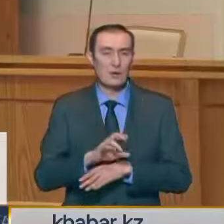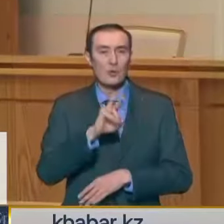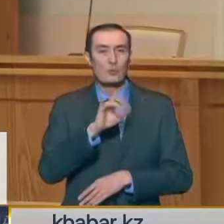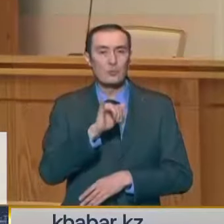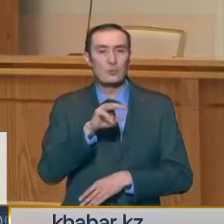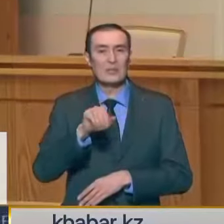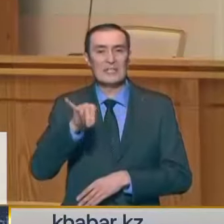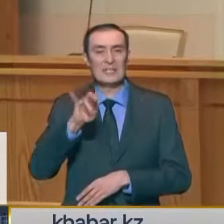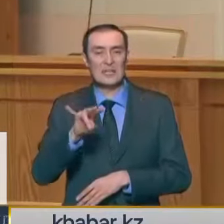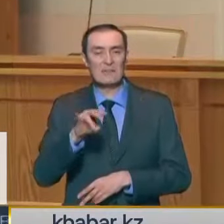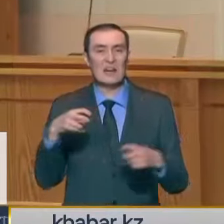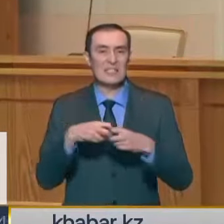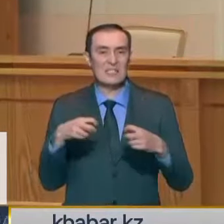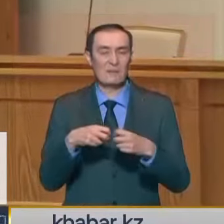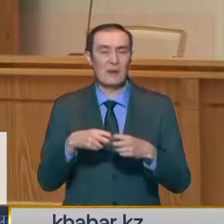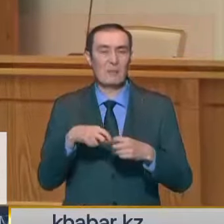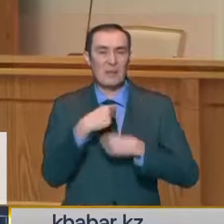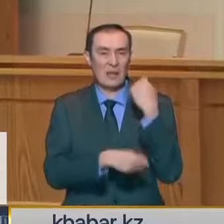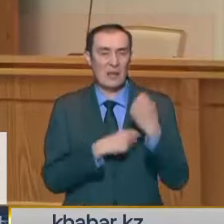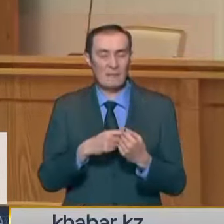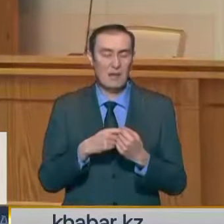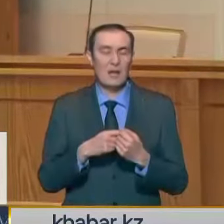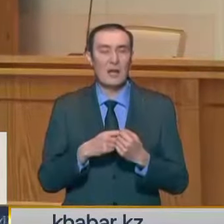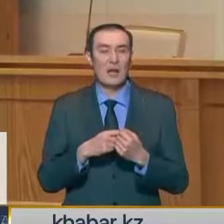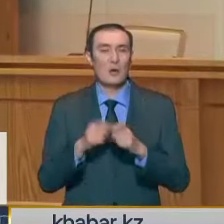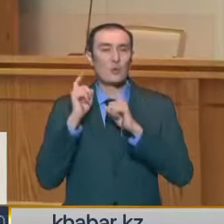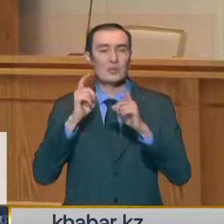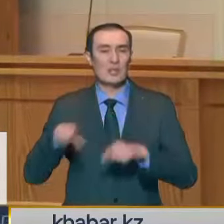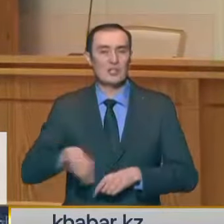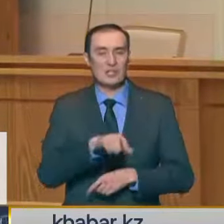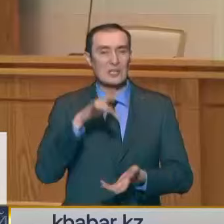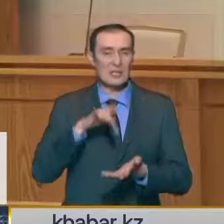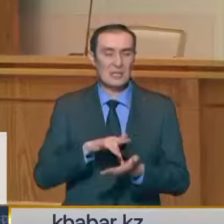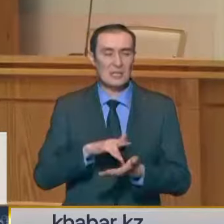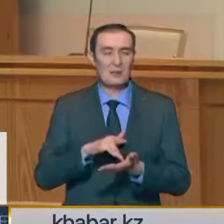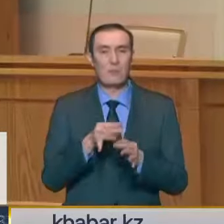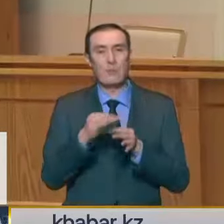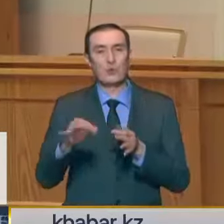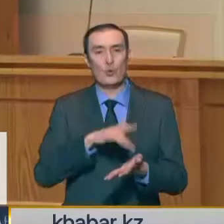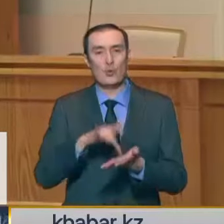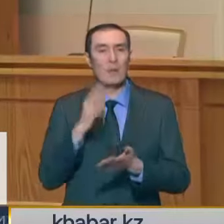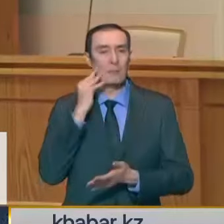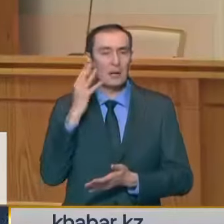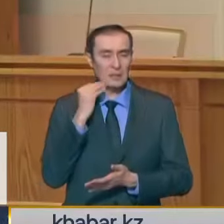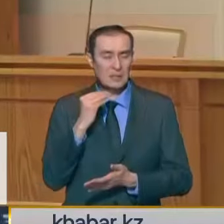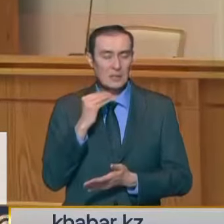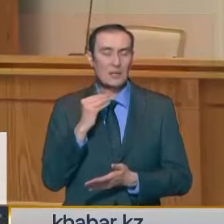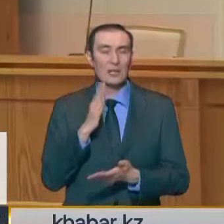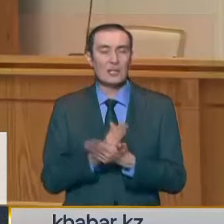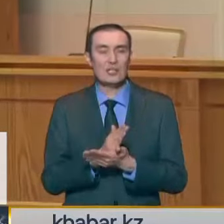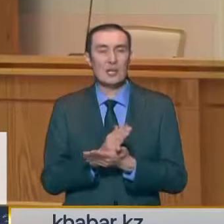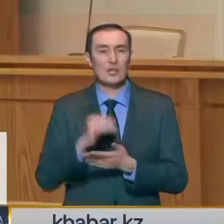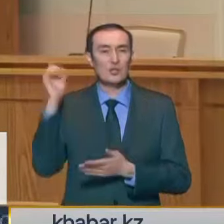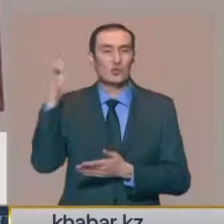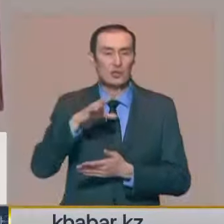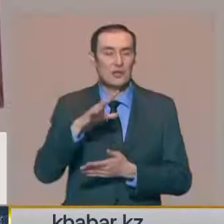вых каучуков логистический комплекс под Алмааты несколько солнечных